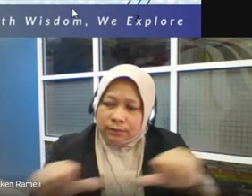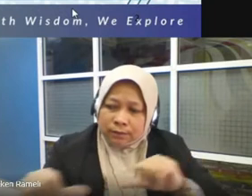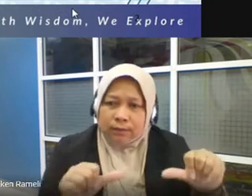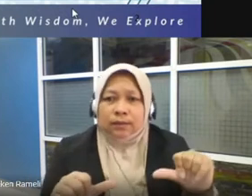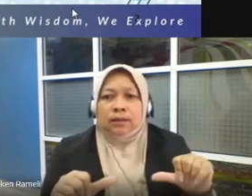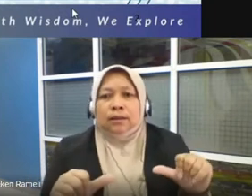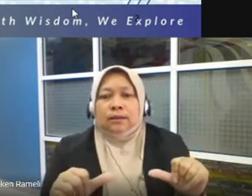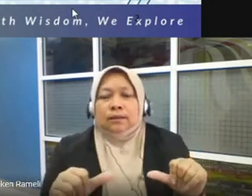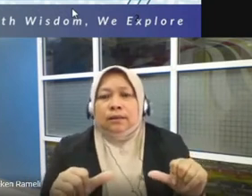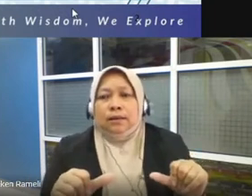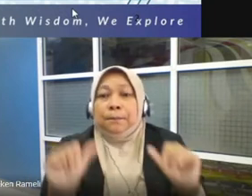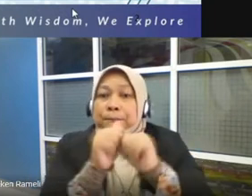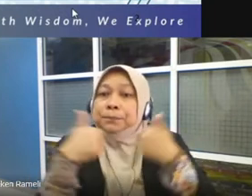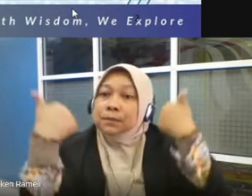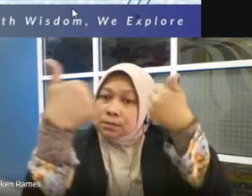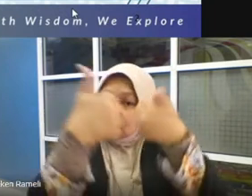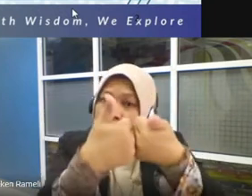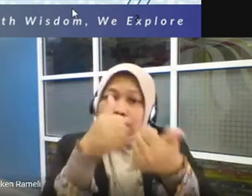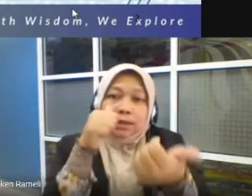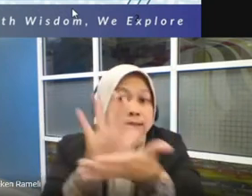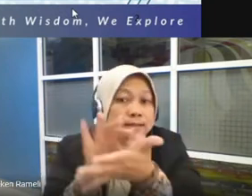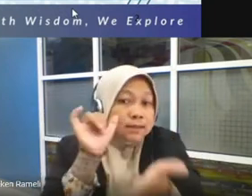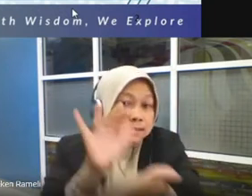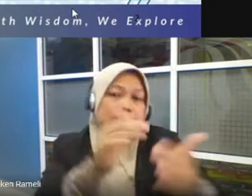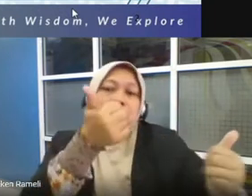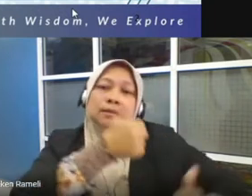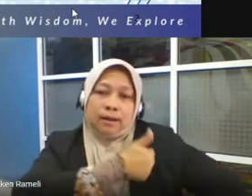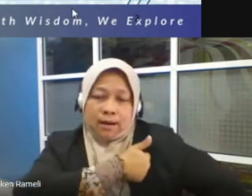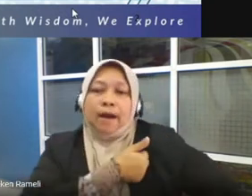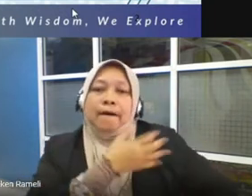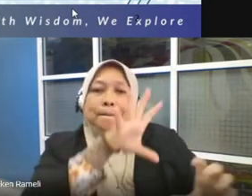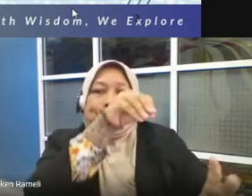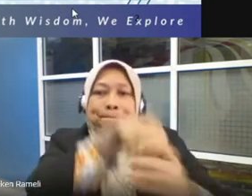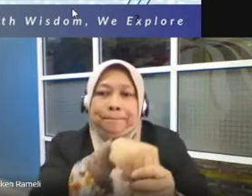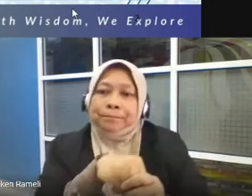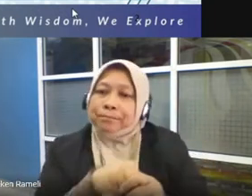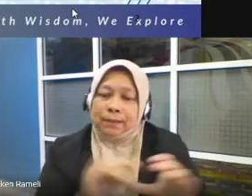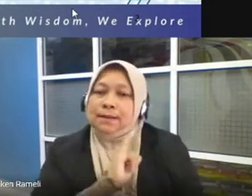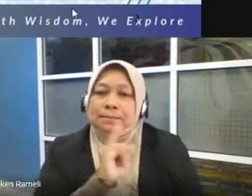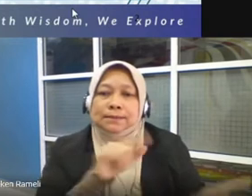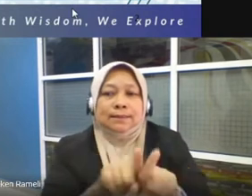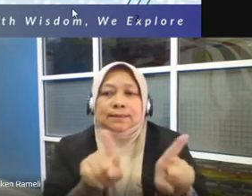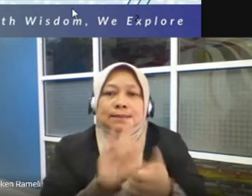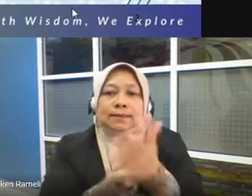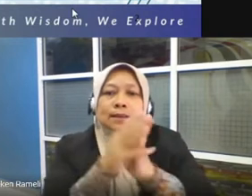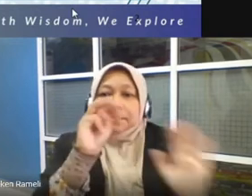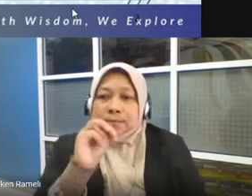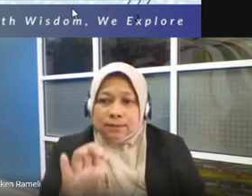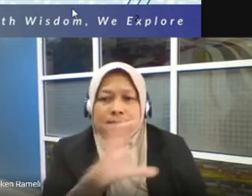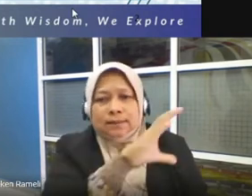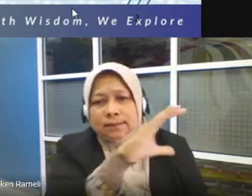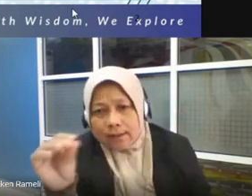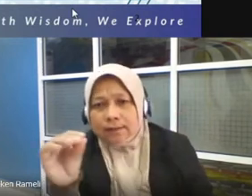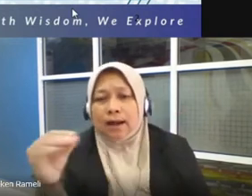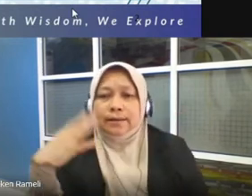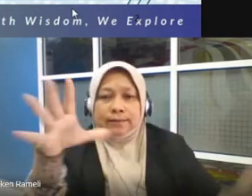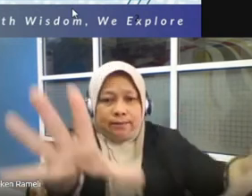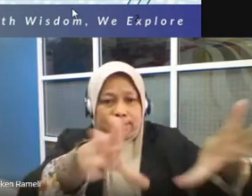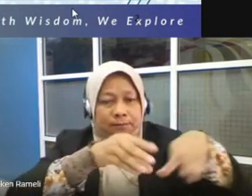merupakan persatuan isteri-isteri tentera. Jadi kat situ juga saya menjadi pengacara majlis, juga